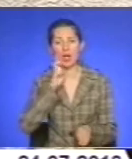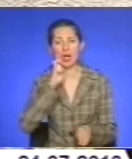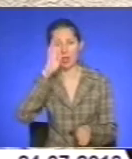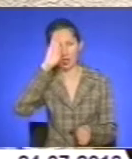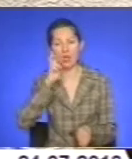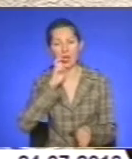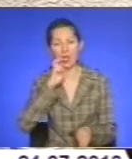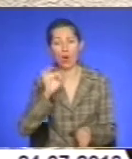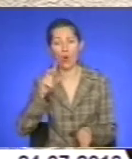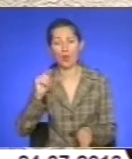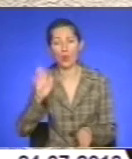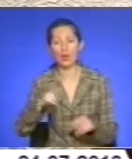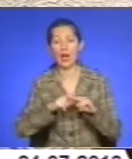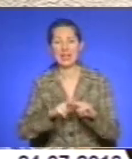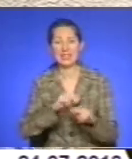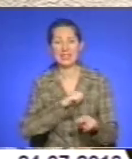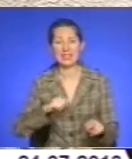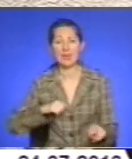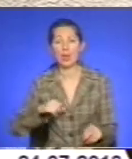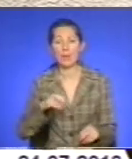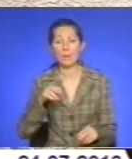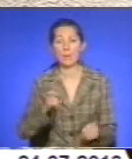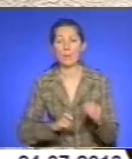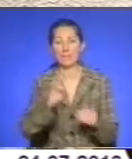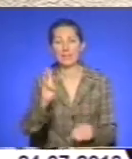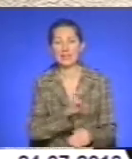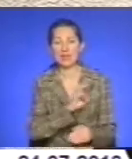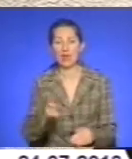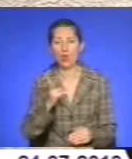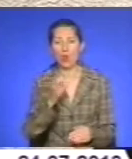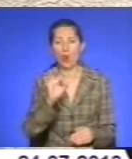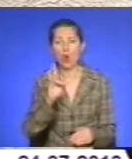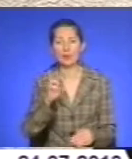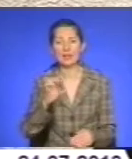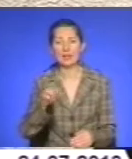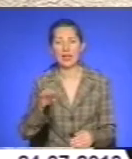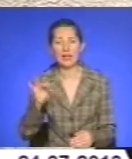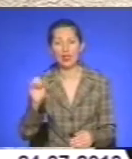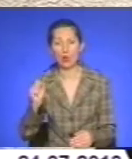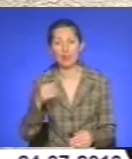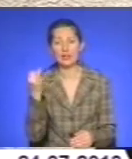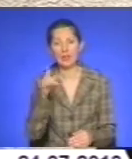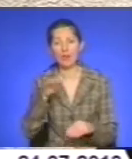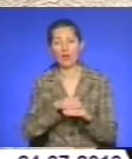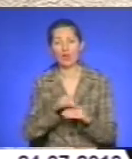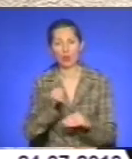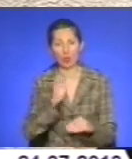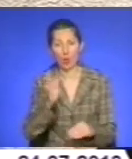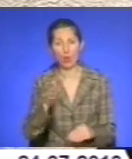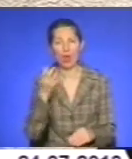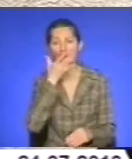патріархом Константинопольським. Цікавим було також той факт, що вона була вродливою жінкою, і